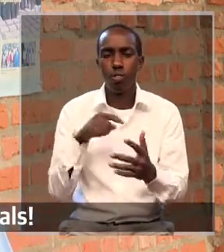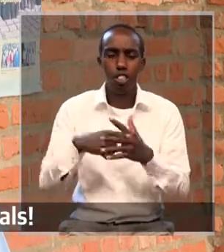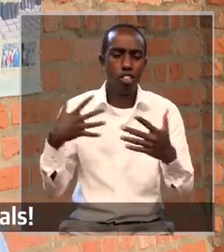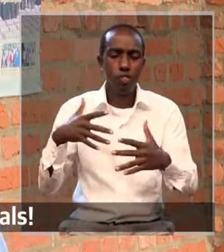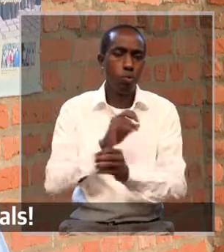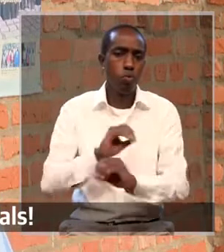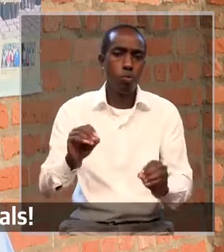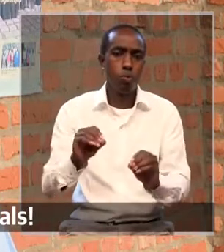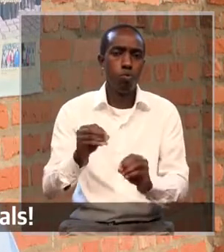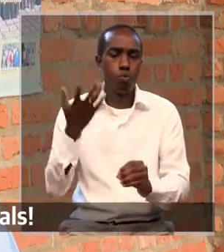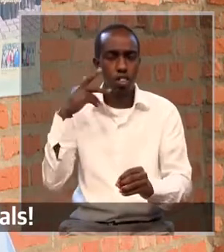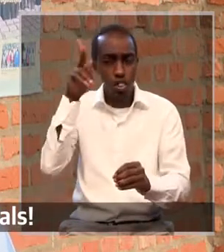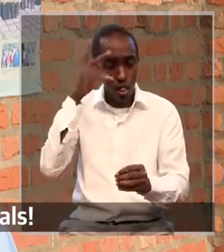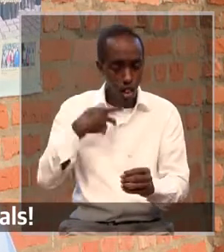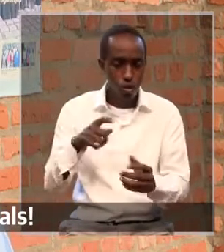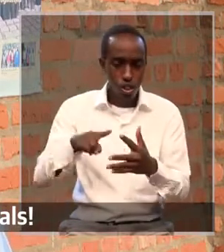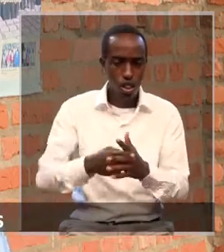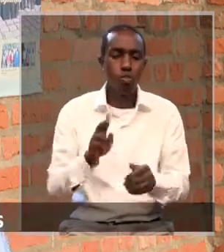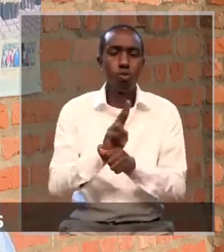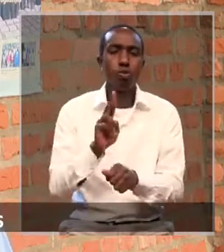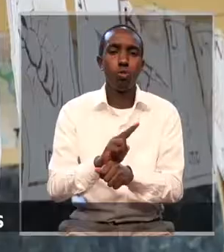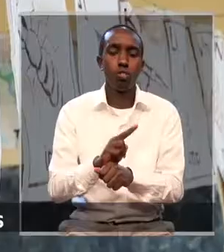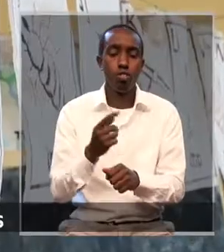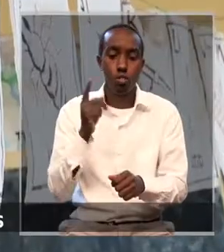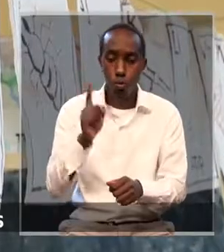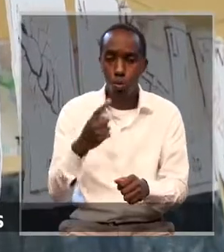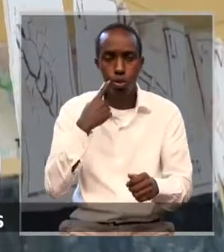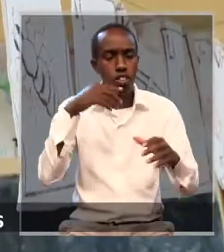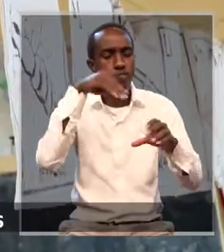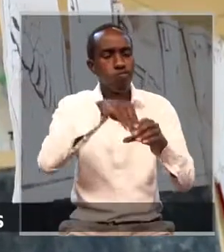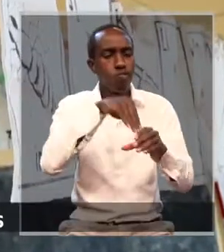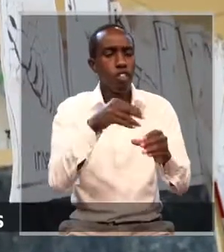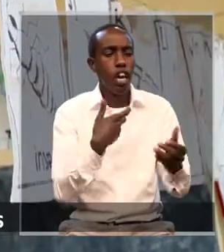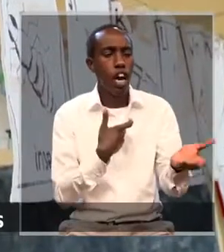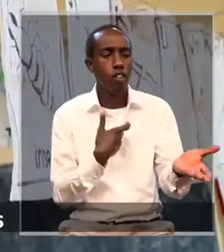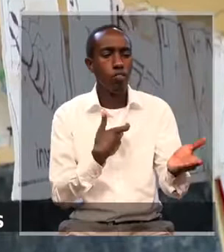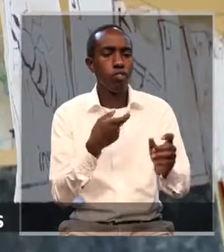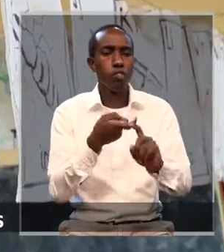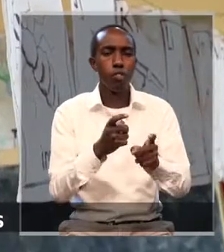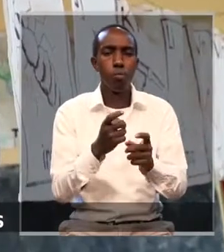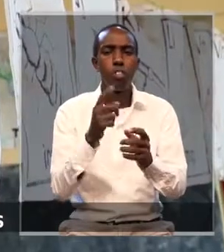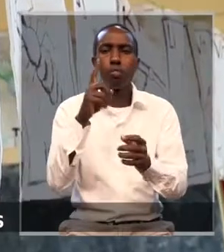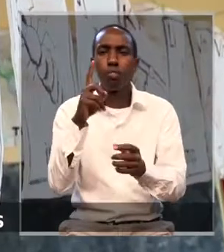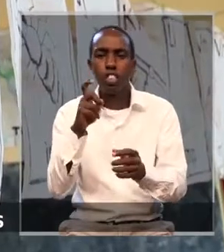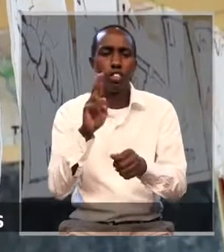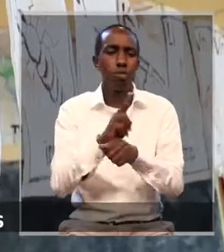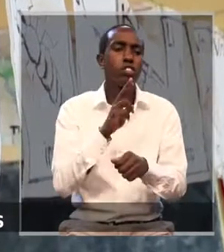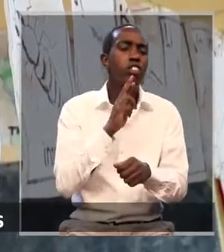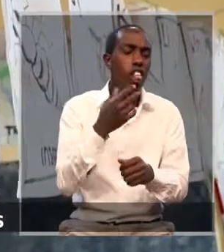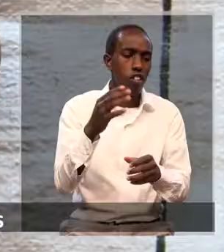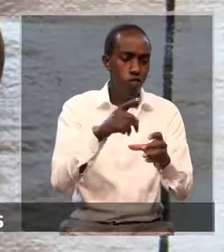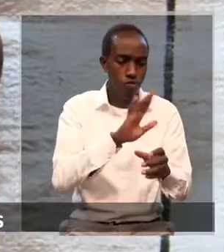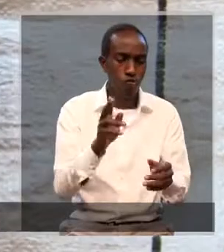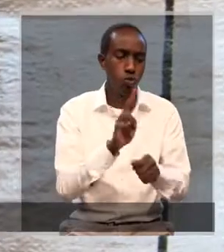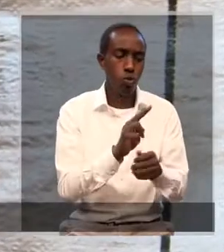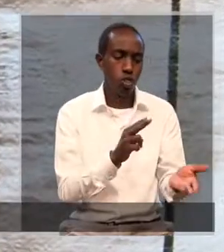kwikuramo bwa bumenyi bwari butwiyishemo mwinjemo urabona ibintu by'imifuka ifamo umuceri ifamo amasukari